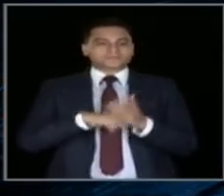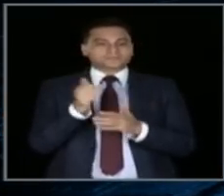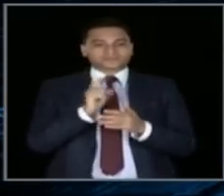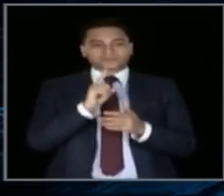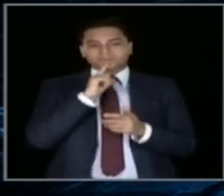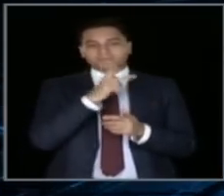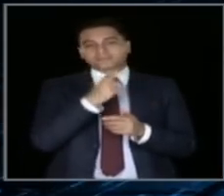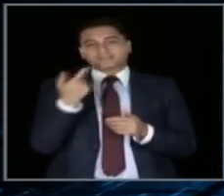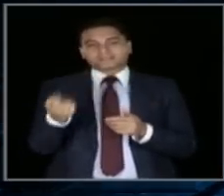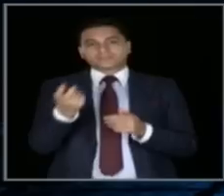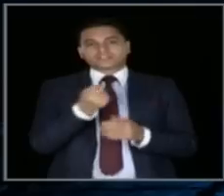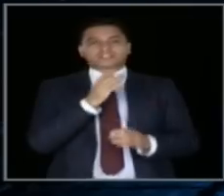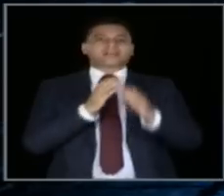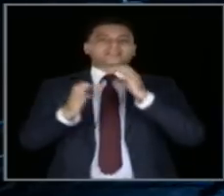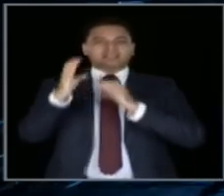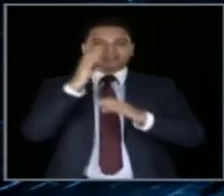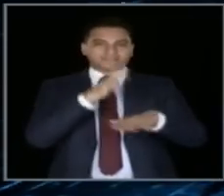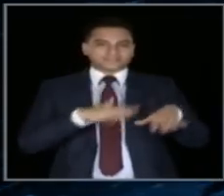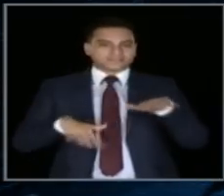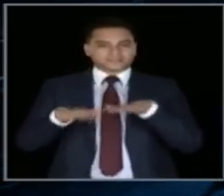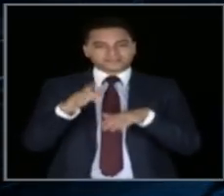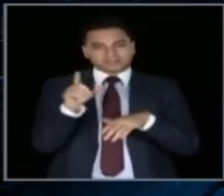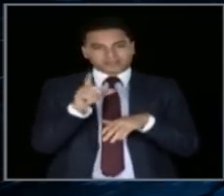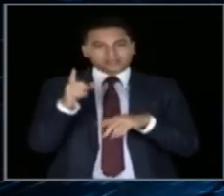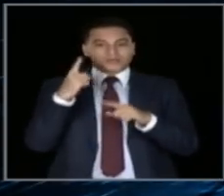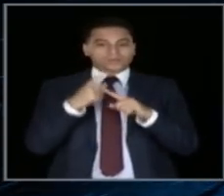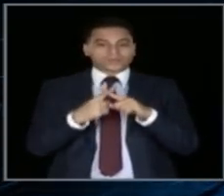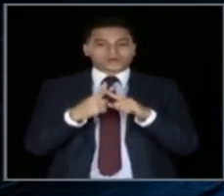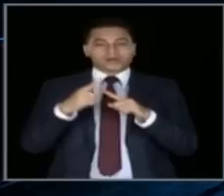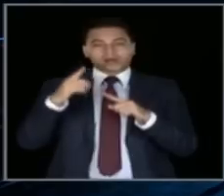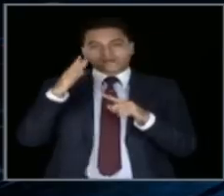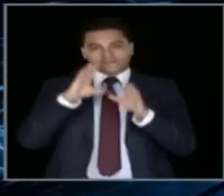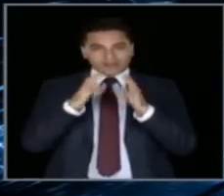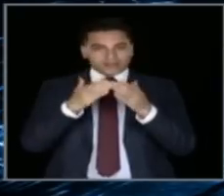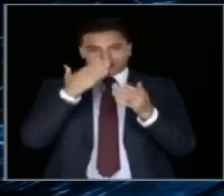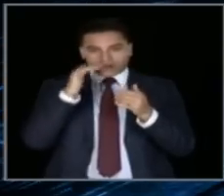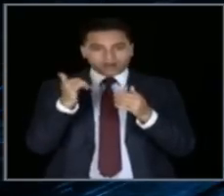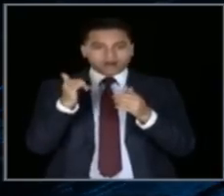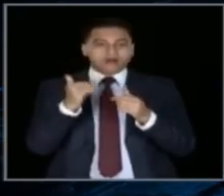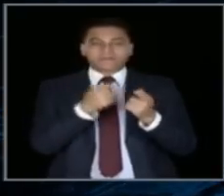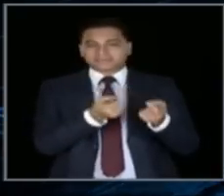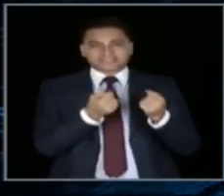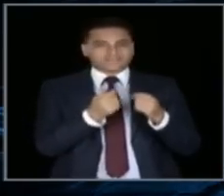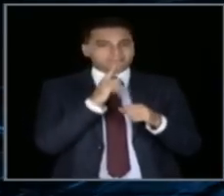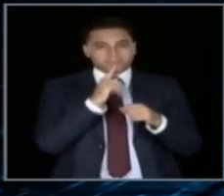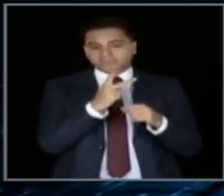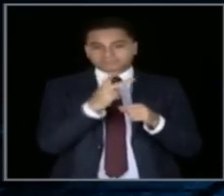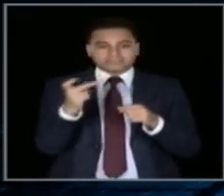و255 نقطة إجابات صحيحة. في المركز الرابع فريق العراب مفيش نقاط